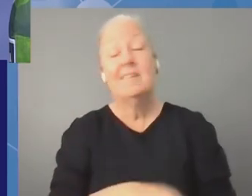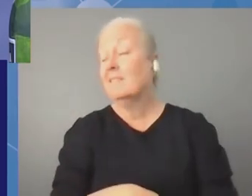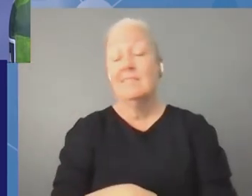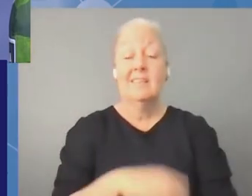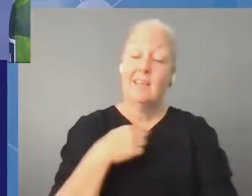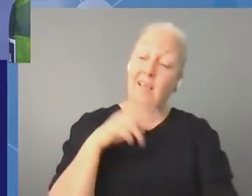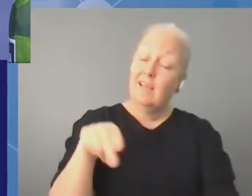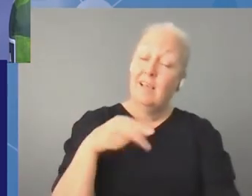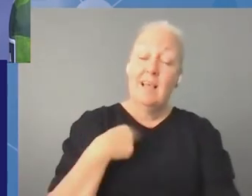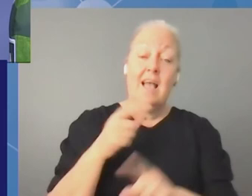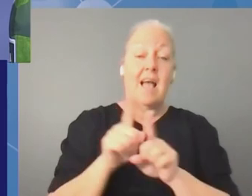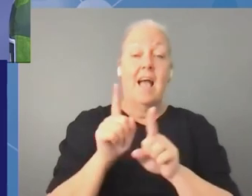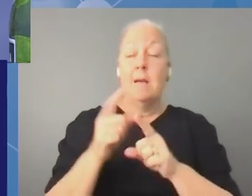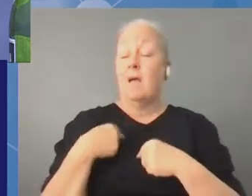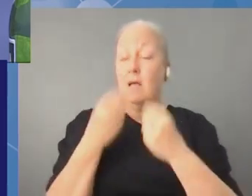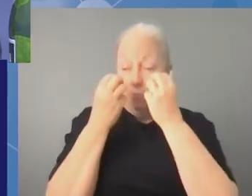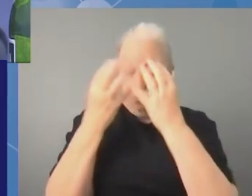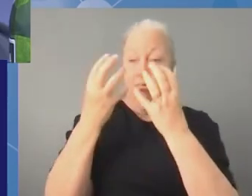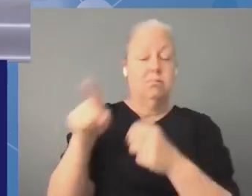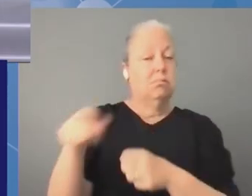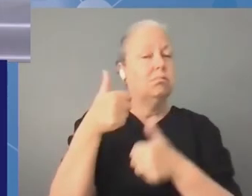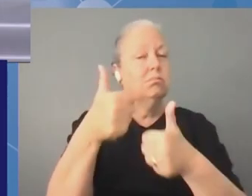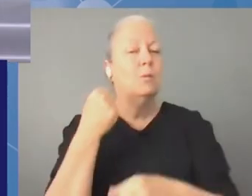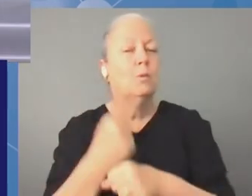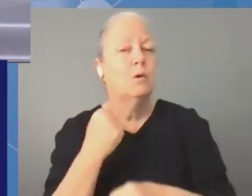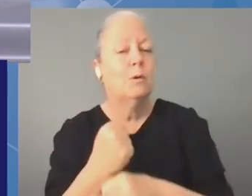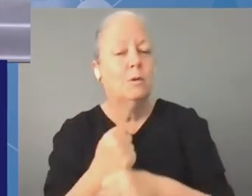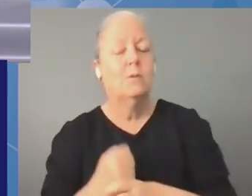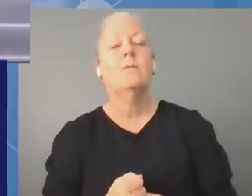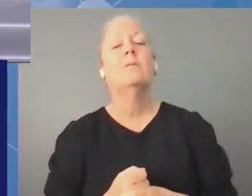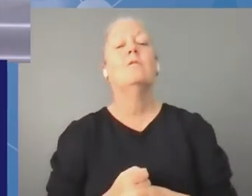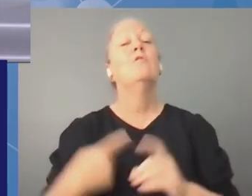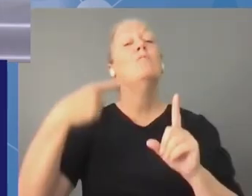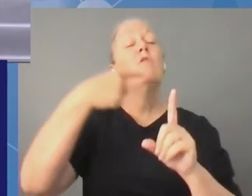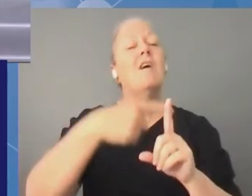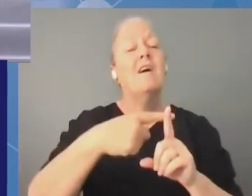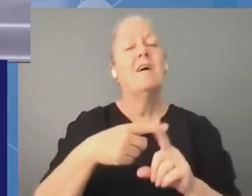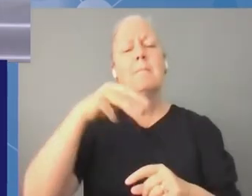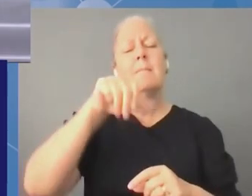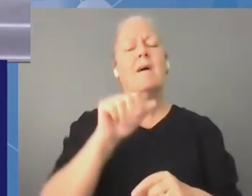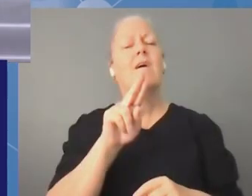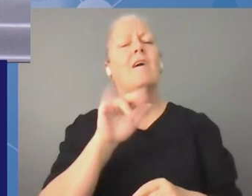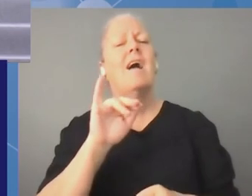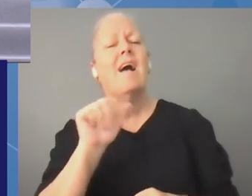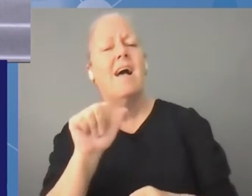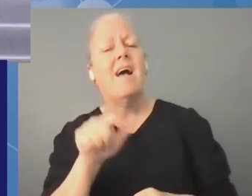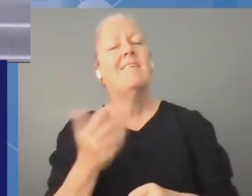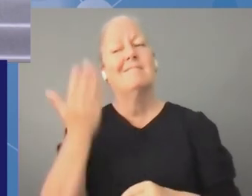成员的吧，这个巨大的努力的吧，你们配合的非常好的吧。我相信今年